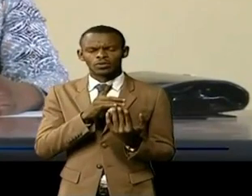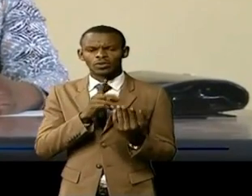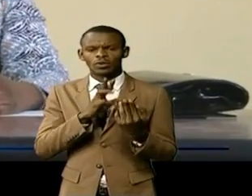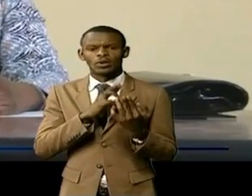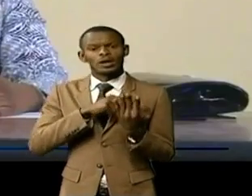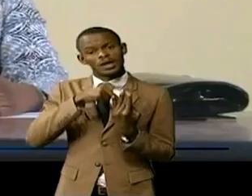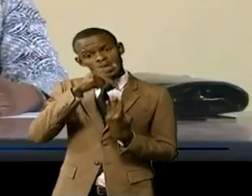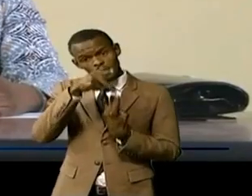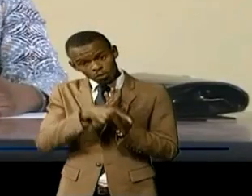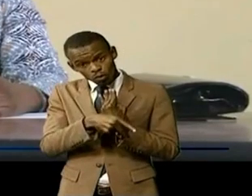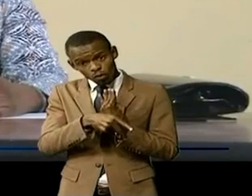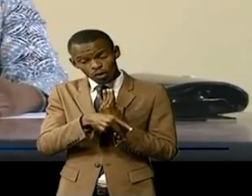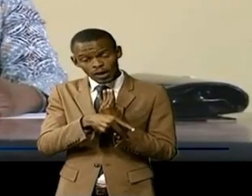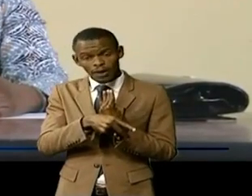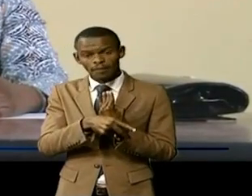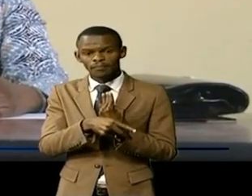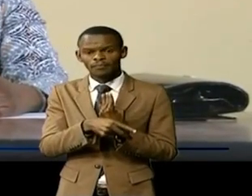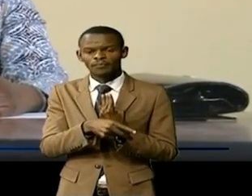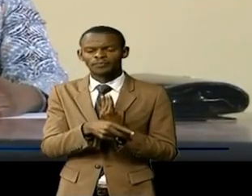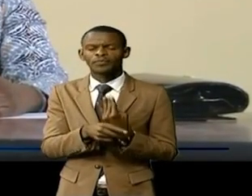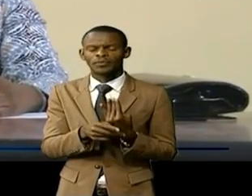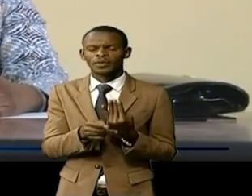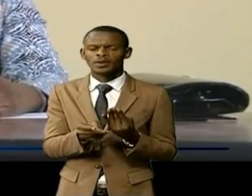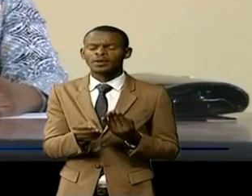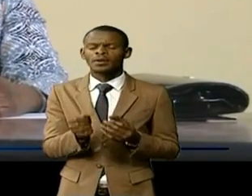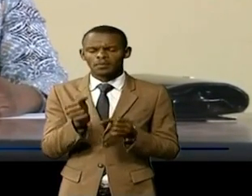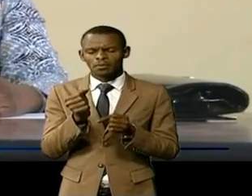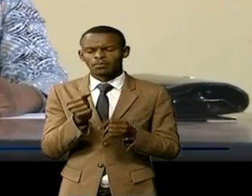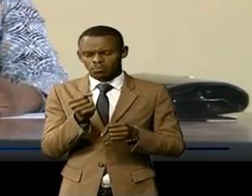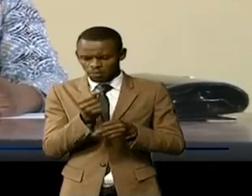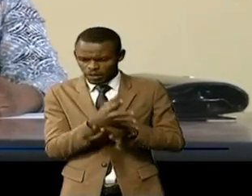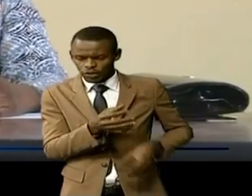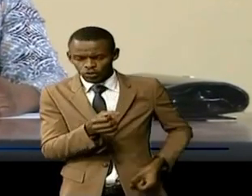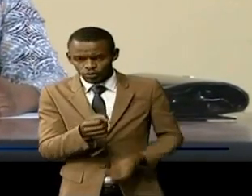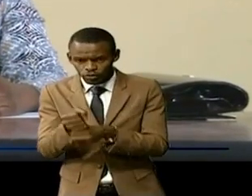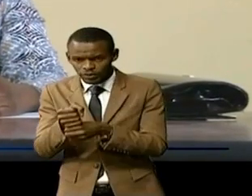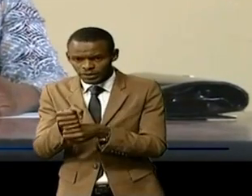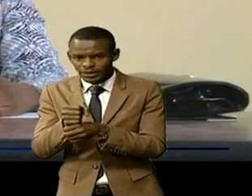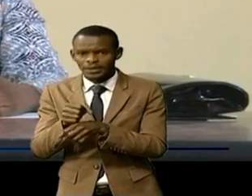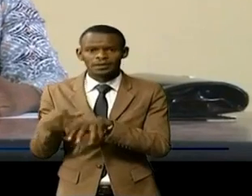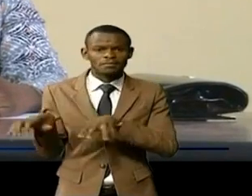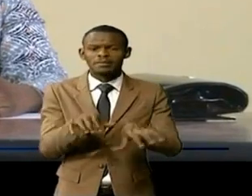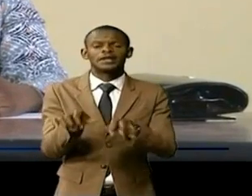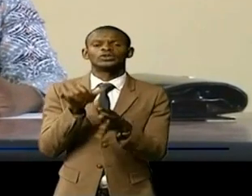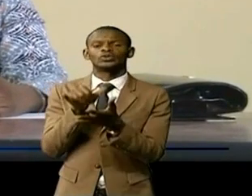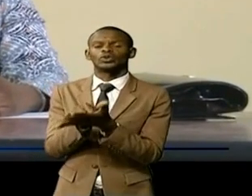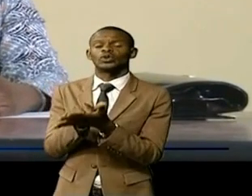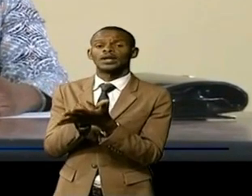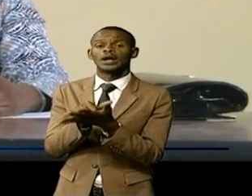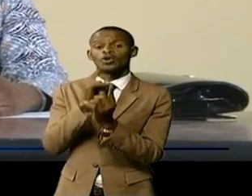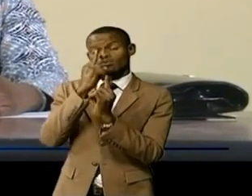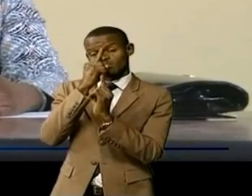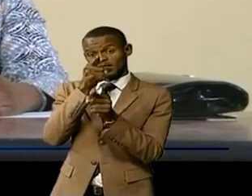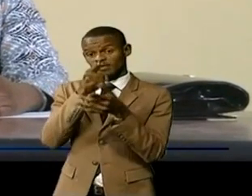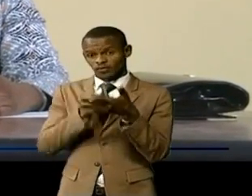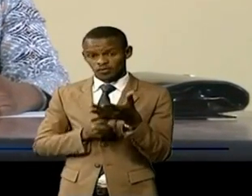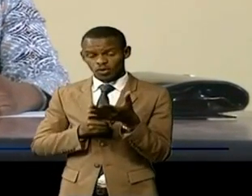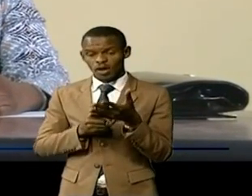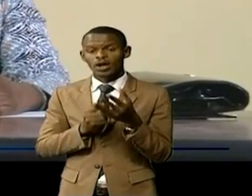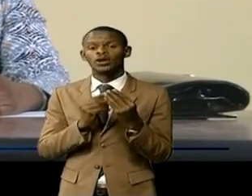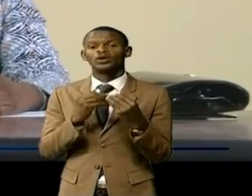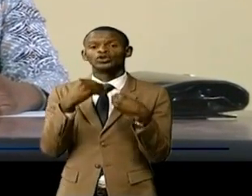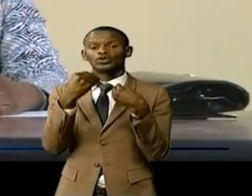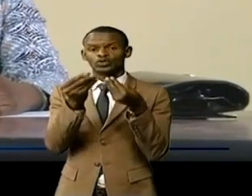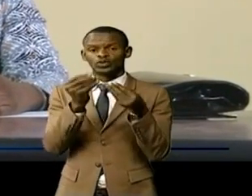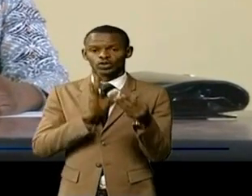opération qui a pour principal objectif de doter notre pays des statistiques fiables